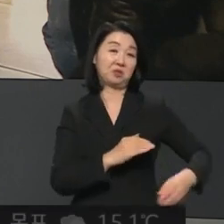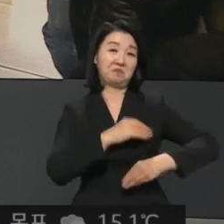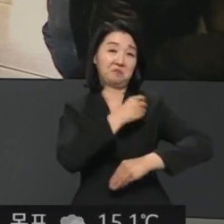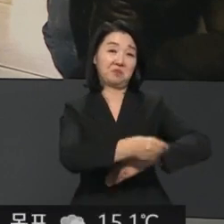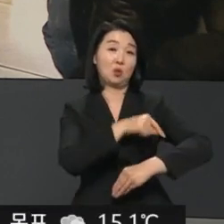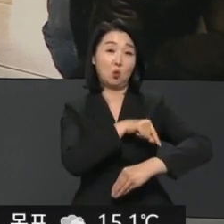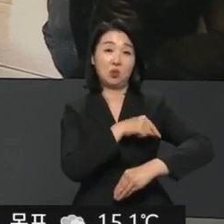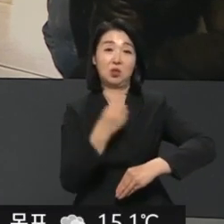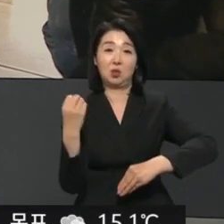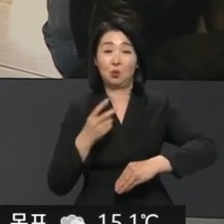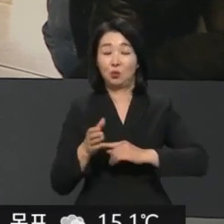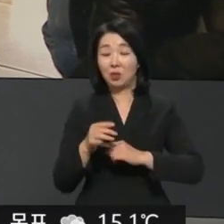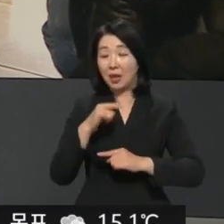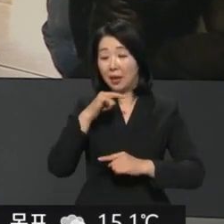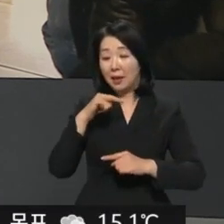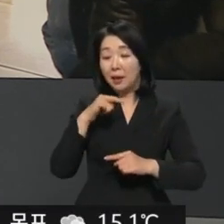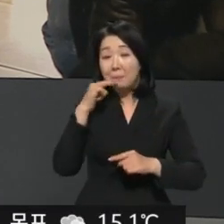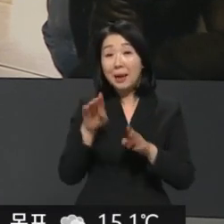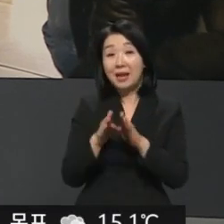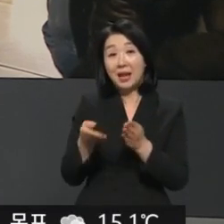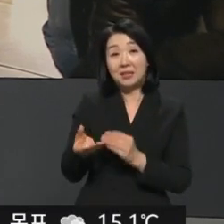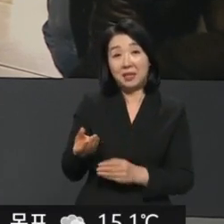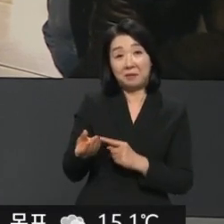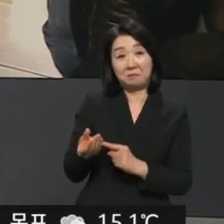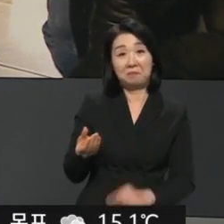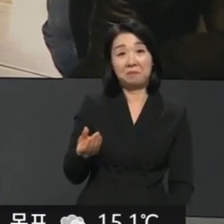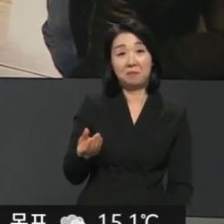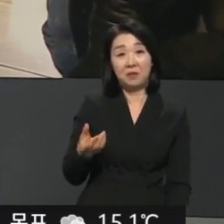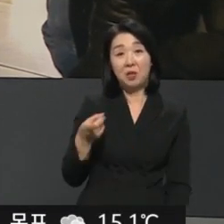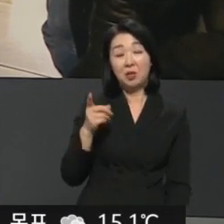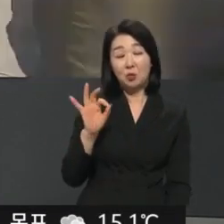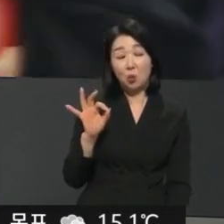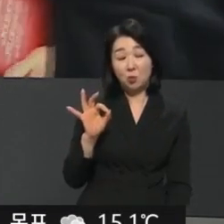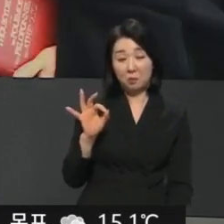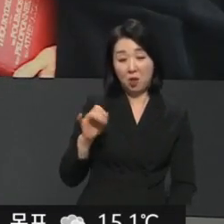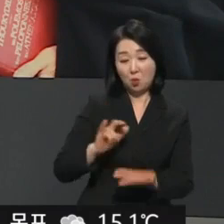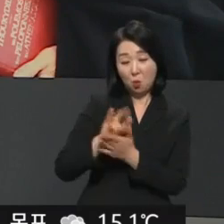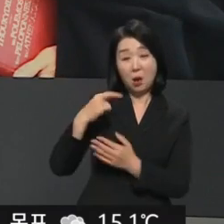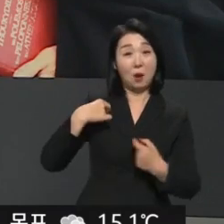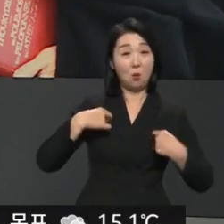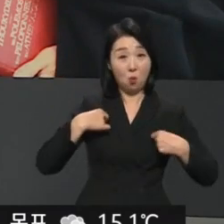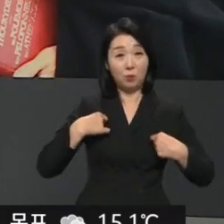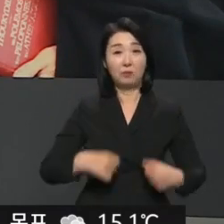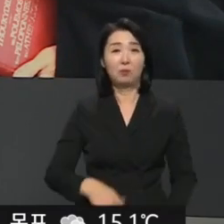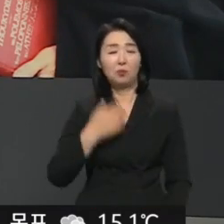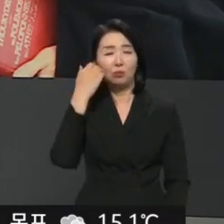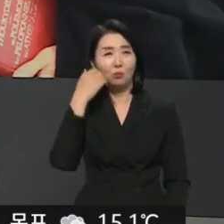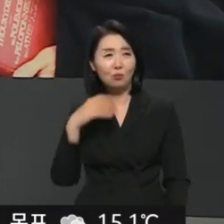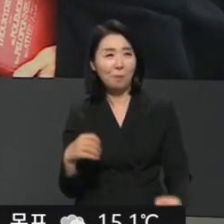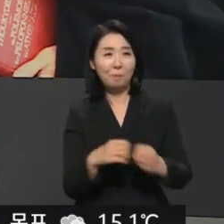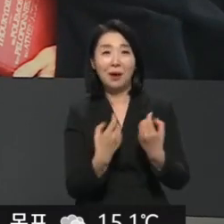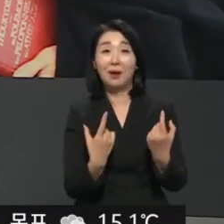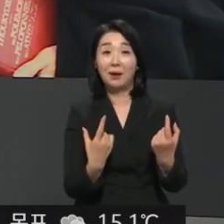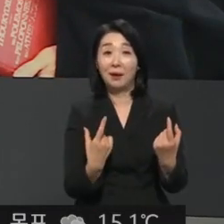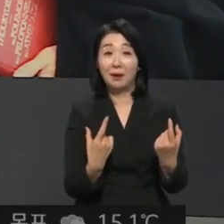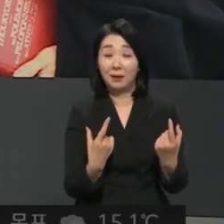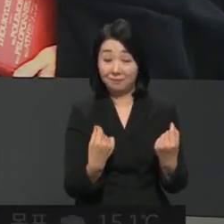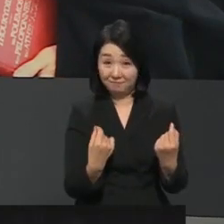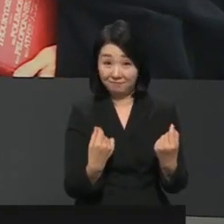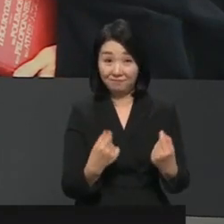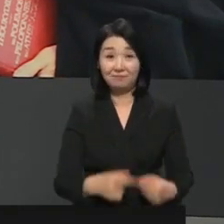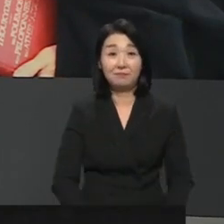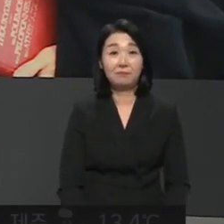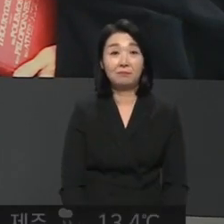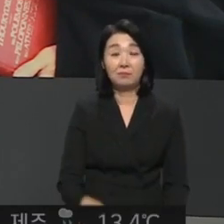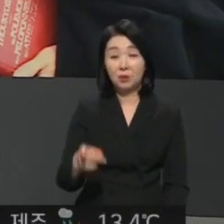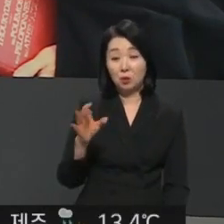그리고 이 손에 든 빨간 책. 이게 송 전 대표의 공항 패션이었는데요. 누구와 좀 겹쳐 보인다는 점은 안 비밀로